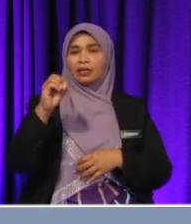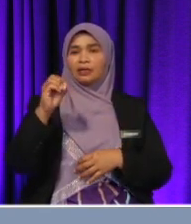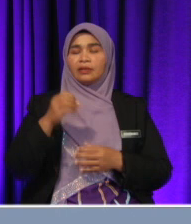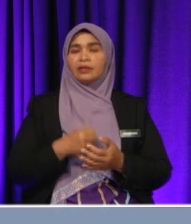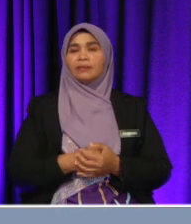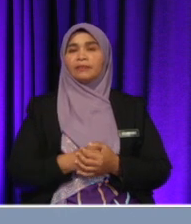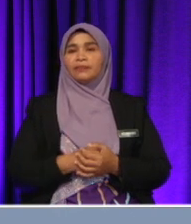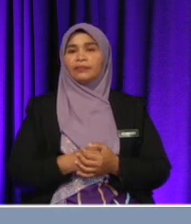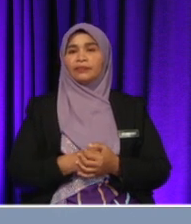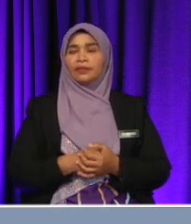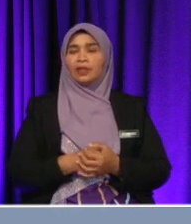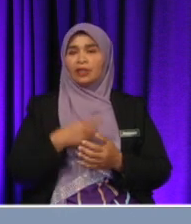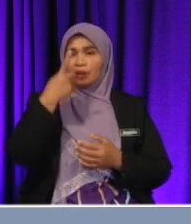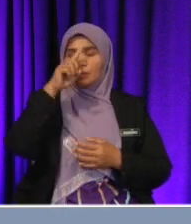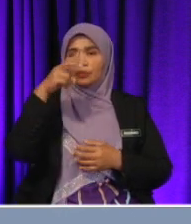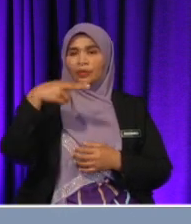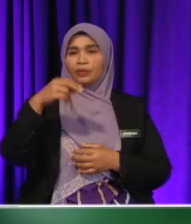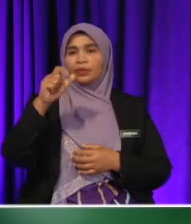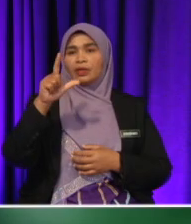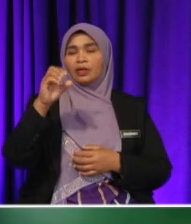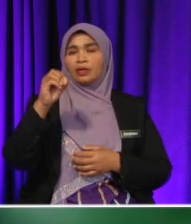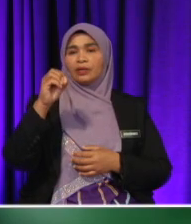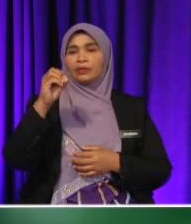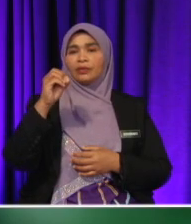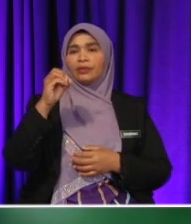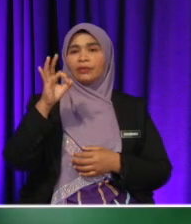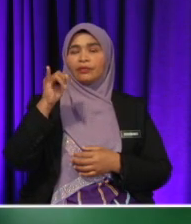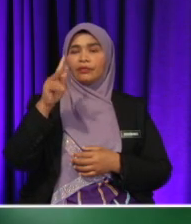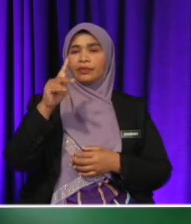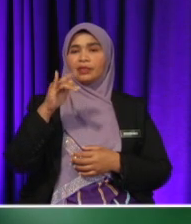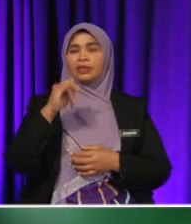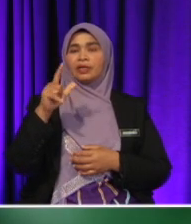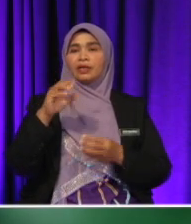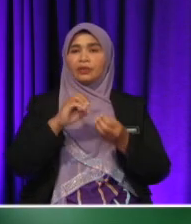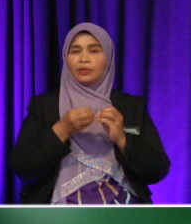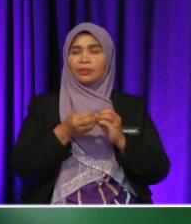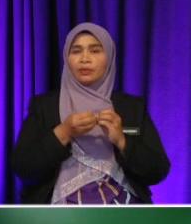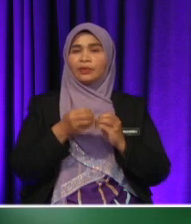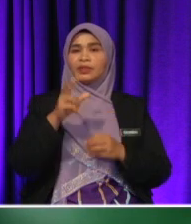4 Oke untuk 123 1234